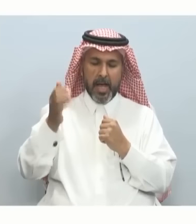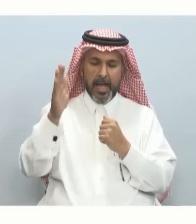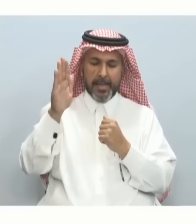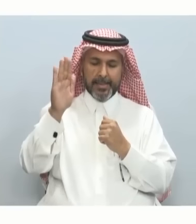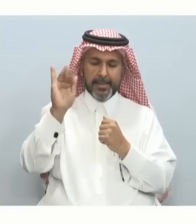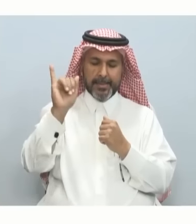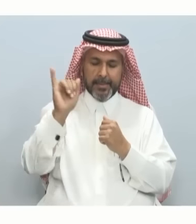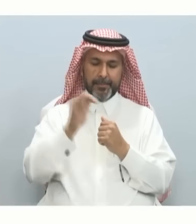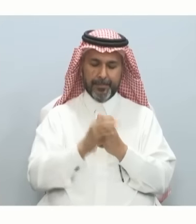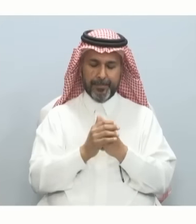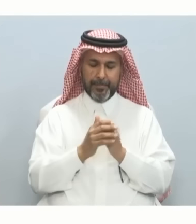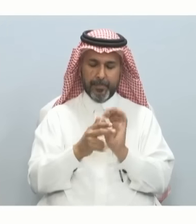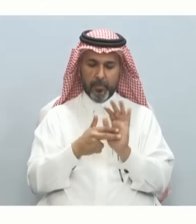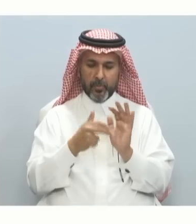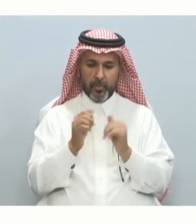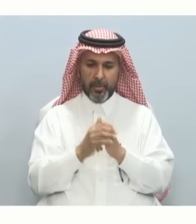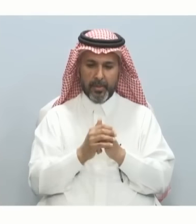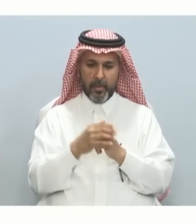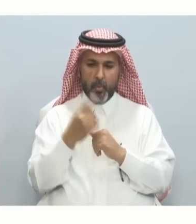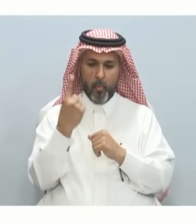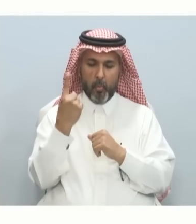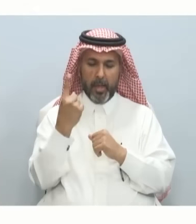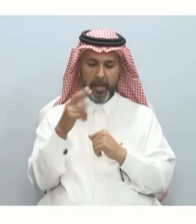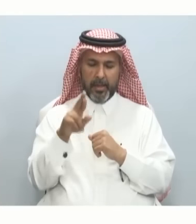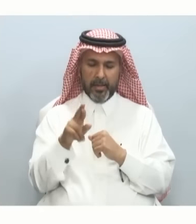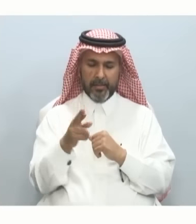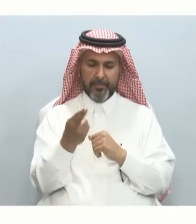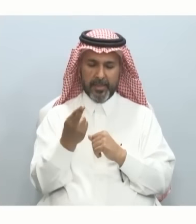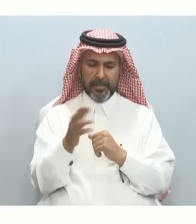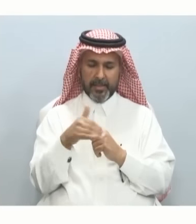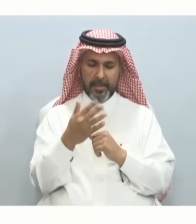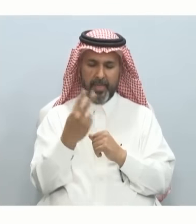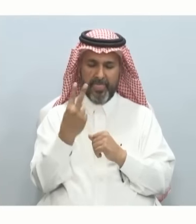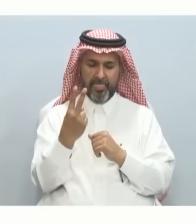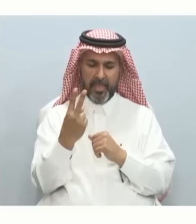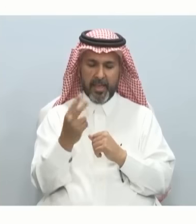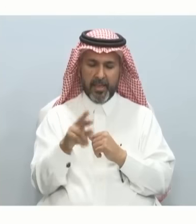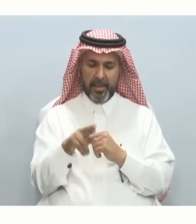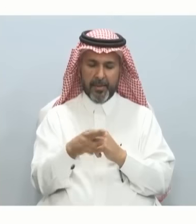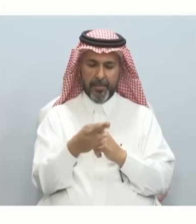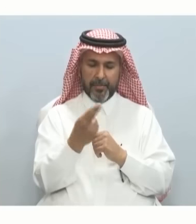هي ماذا القواسم واحد واثنين